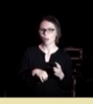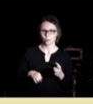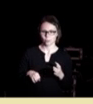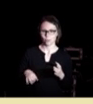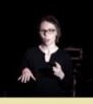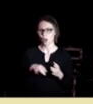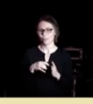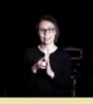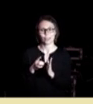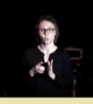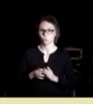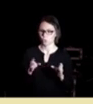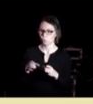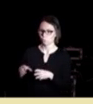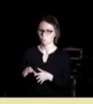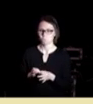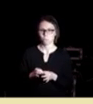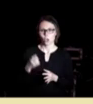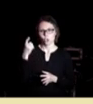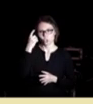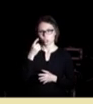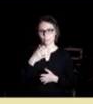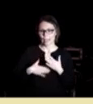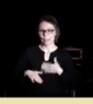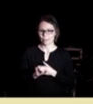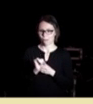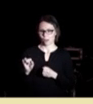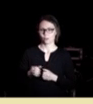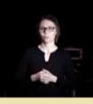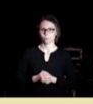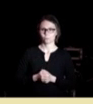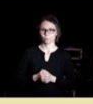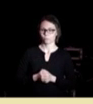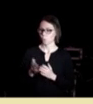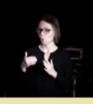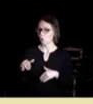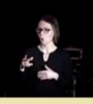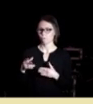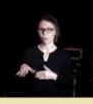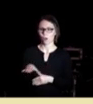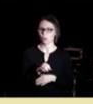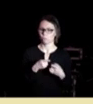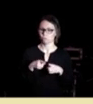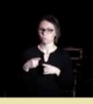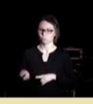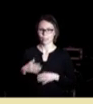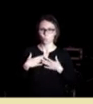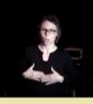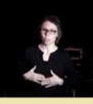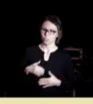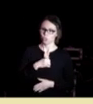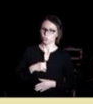alle diagnosegrupper innenfor psykisk helsevern. Og han er høy innenfor alle ulike